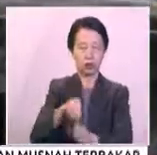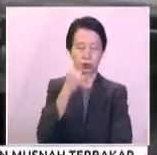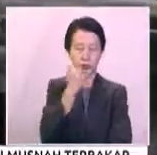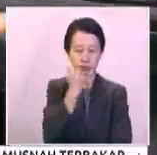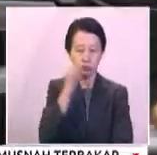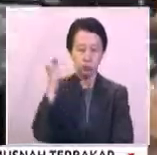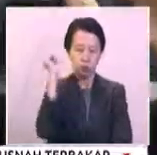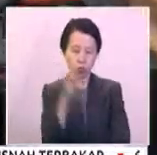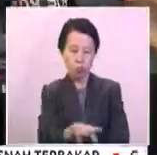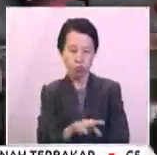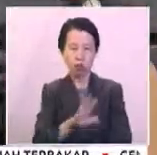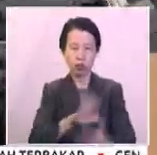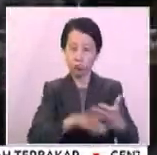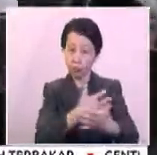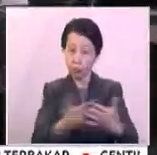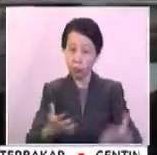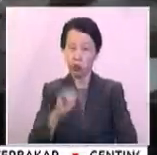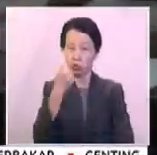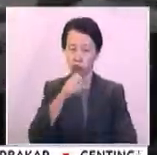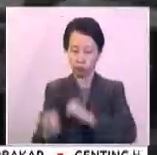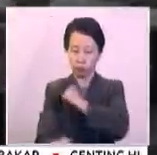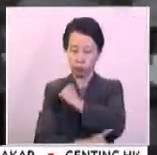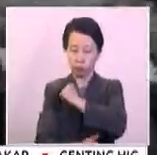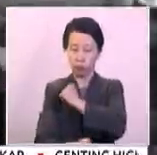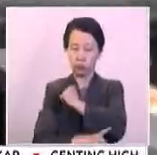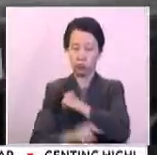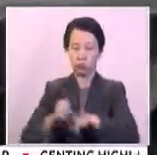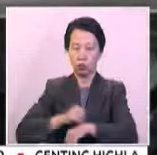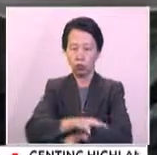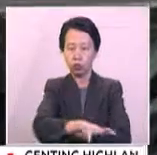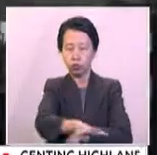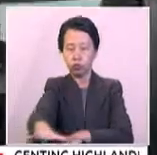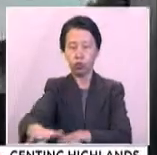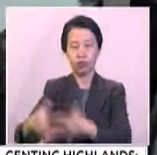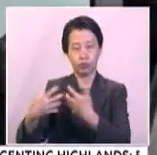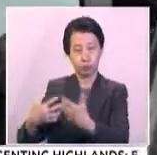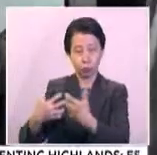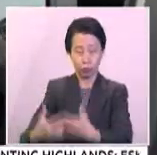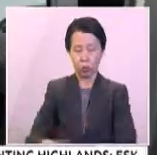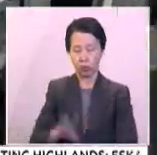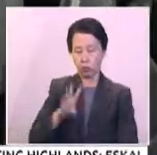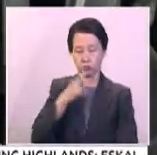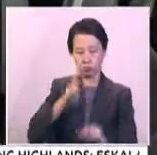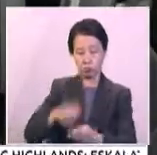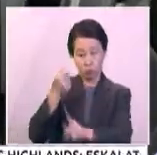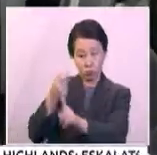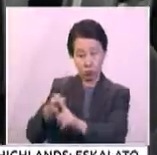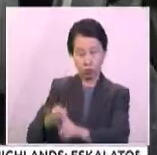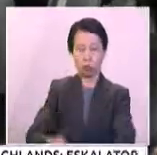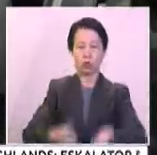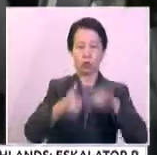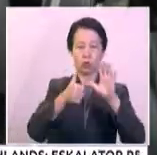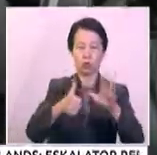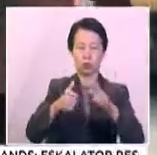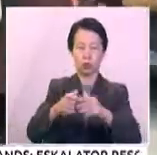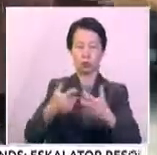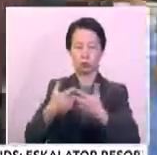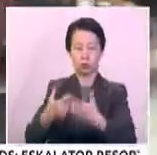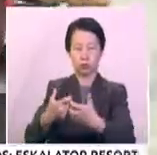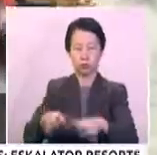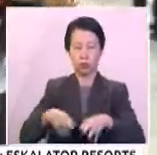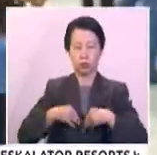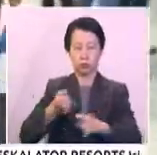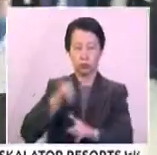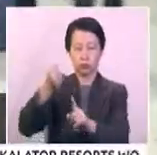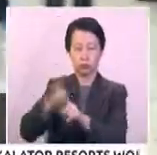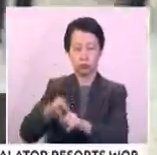kesalahan buangan terjadual, 10 kompaun efluen perindustrian, 4 notis arahan dan 6 premis menerima notis